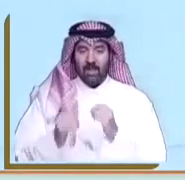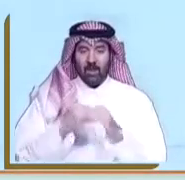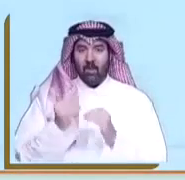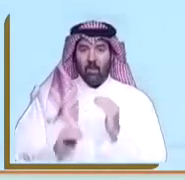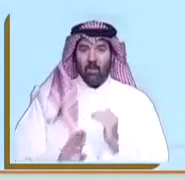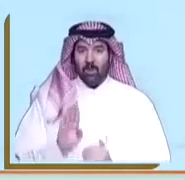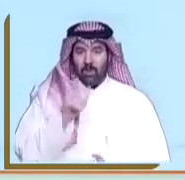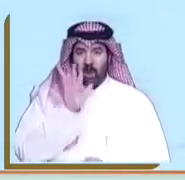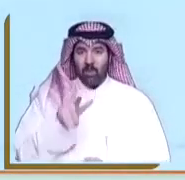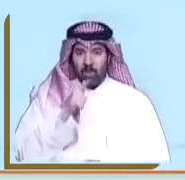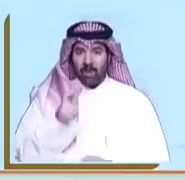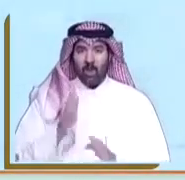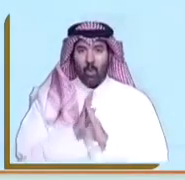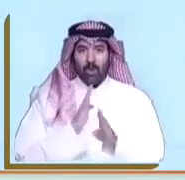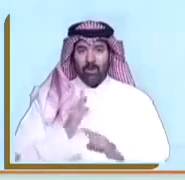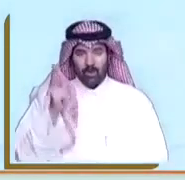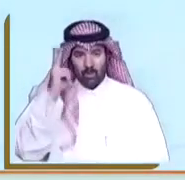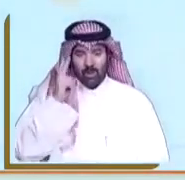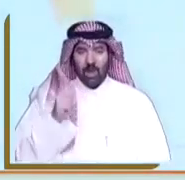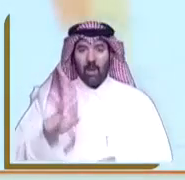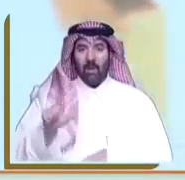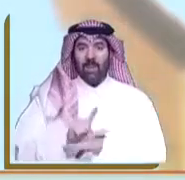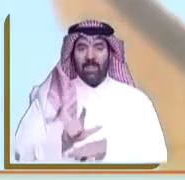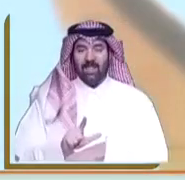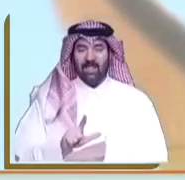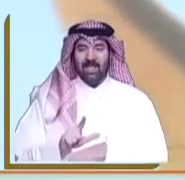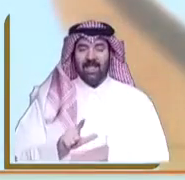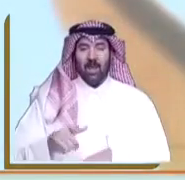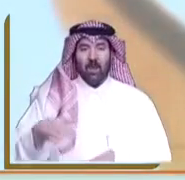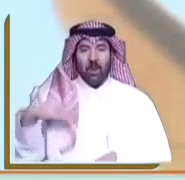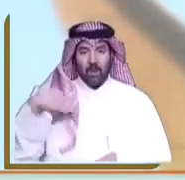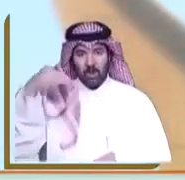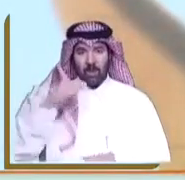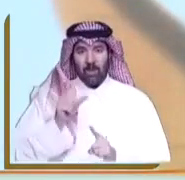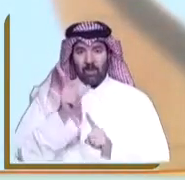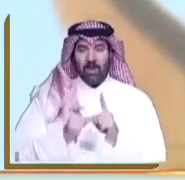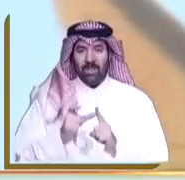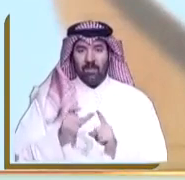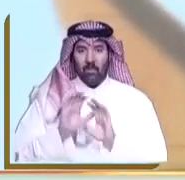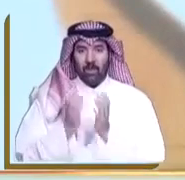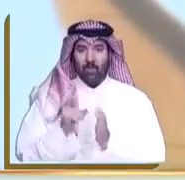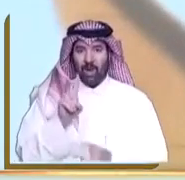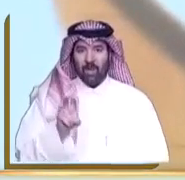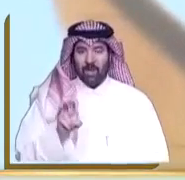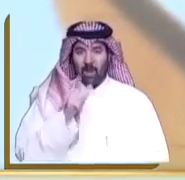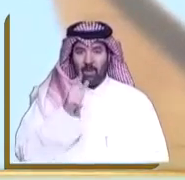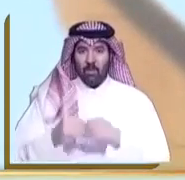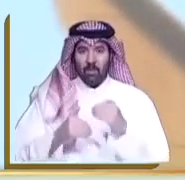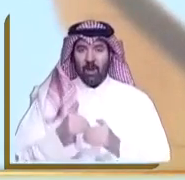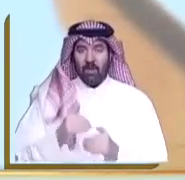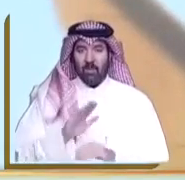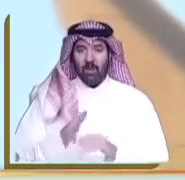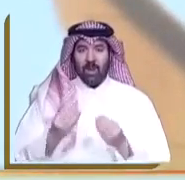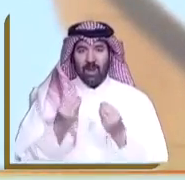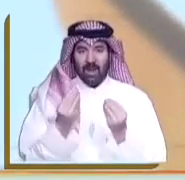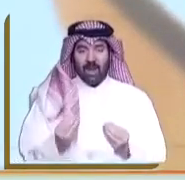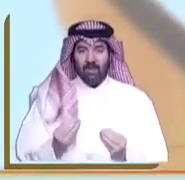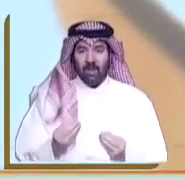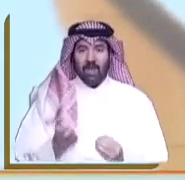يحملها معه وفد المملكة برئاسة ولي العهد الأمير محمد بن سلمان إلى قمة العشرين، بعد أن قدمت السعودية